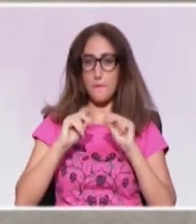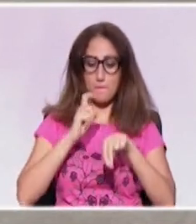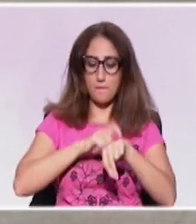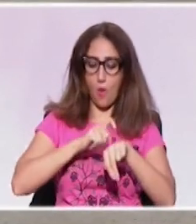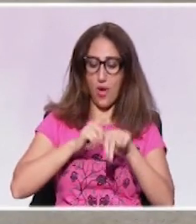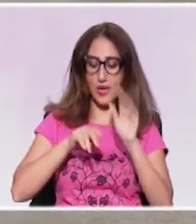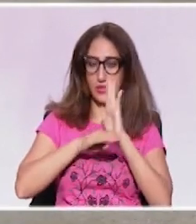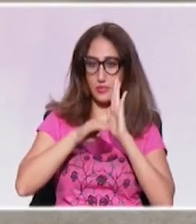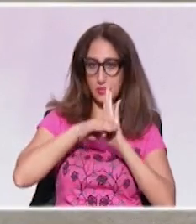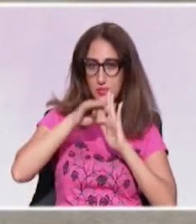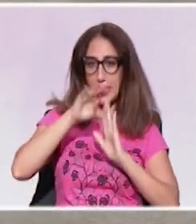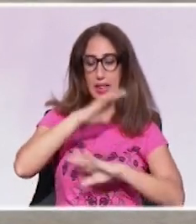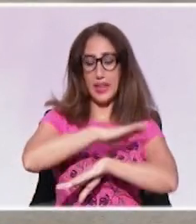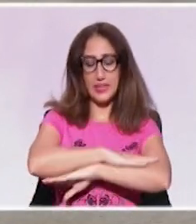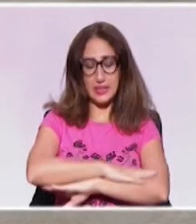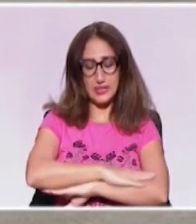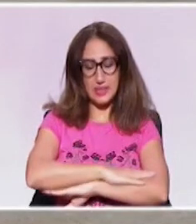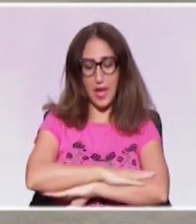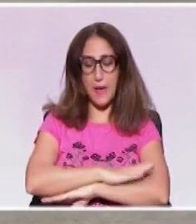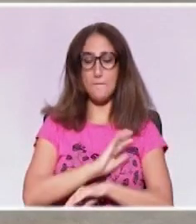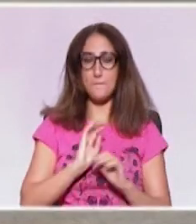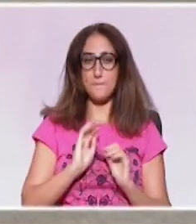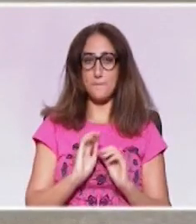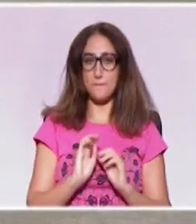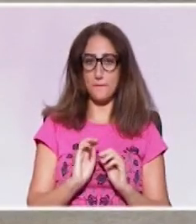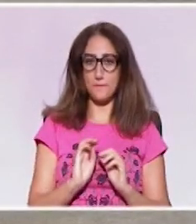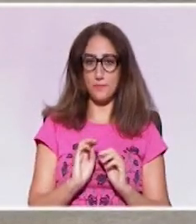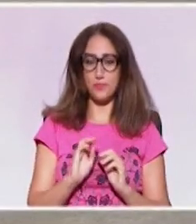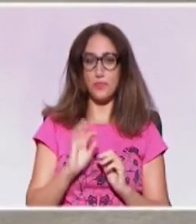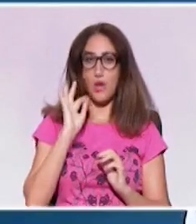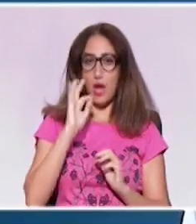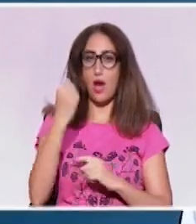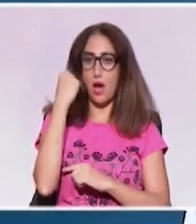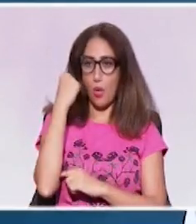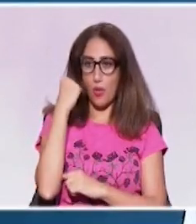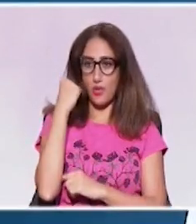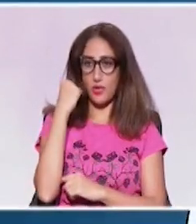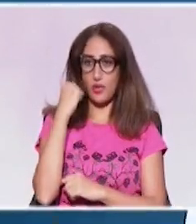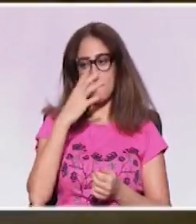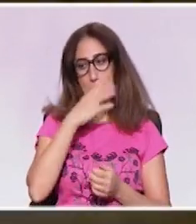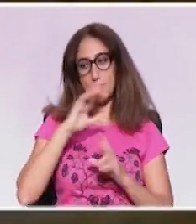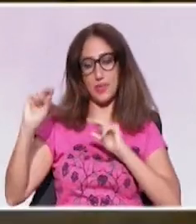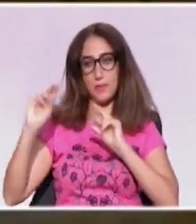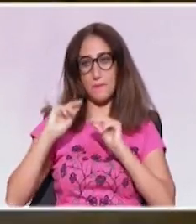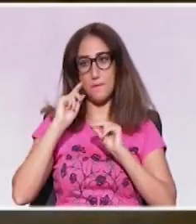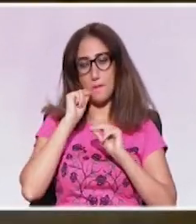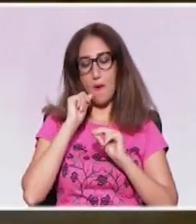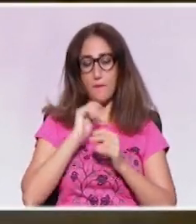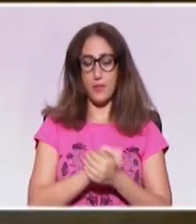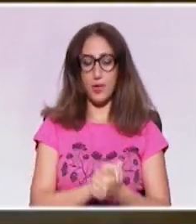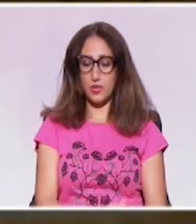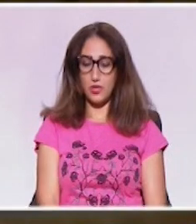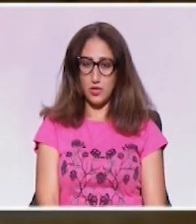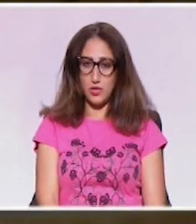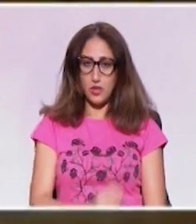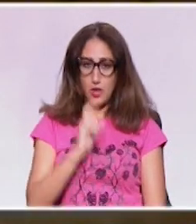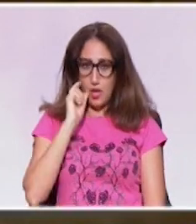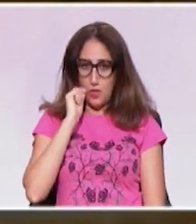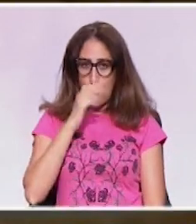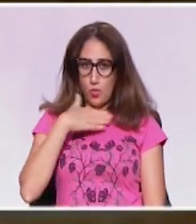في التزام، في المواقف القويه، شخصيه يعني صريحه. على ما اذكر اظن لحظه